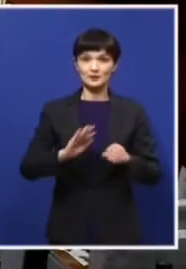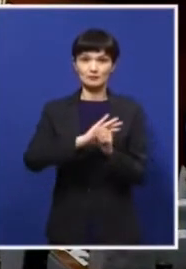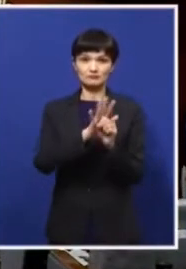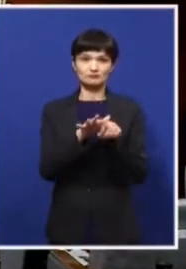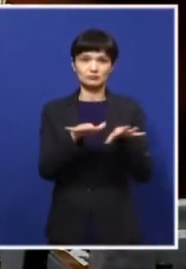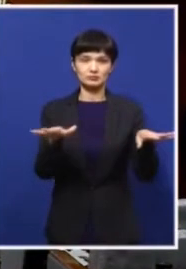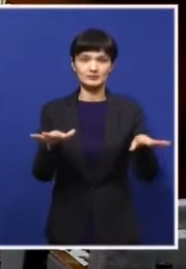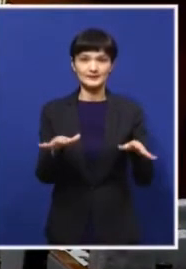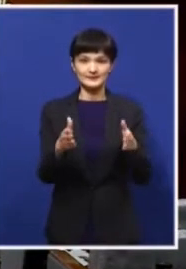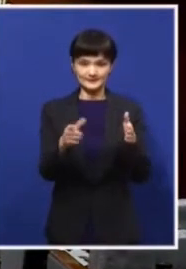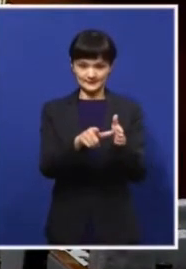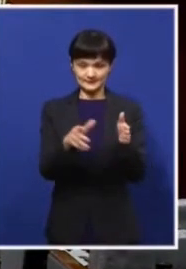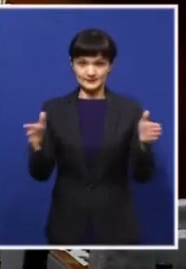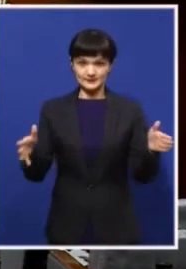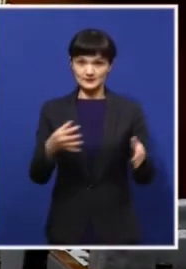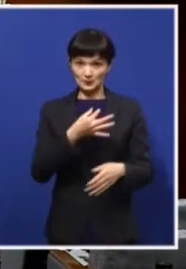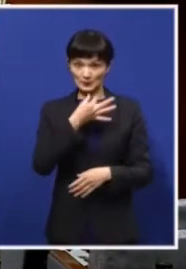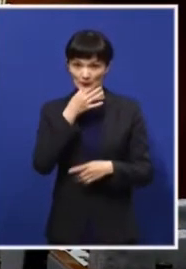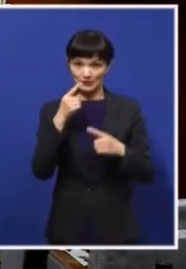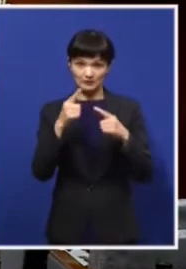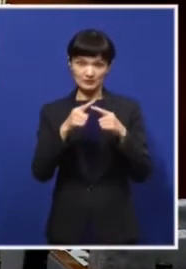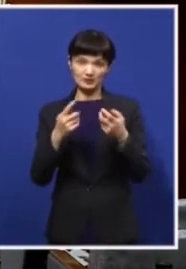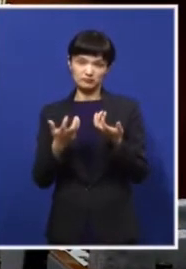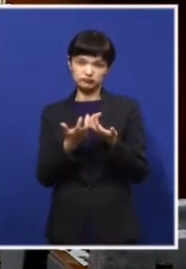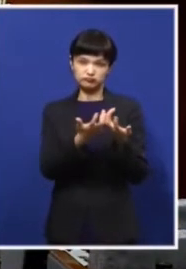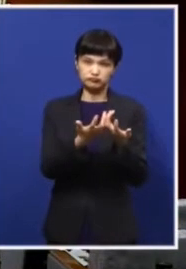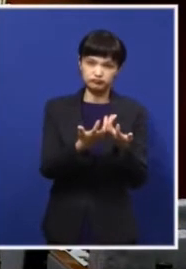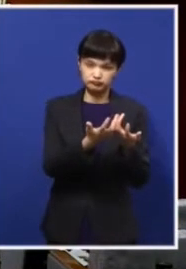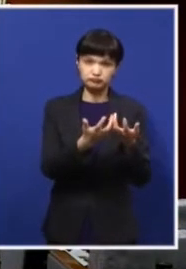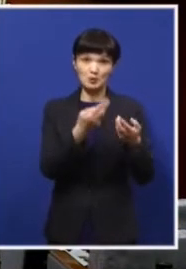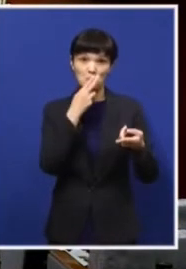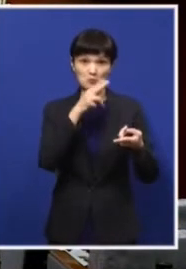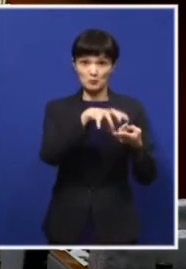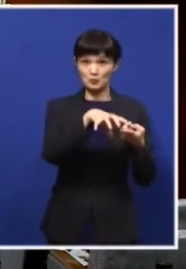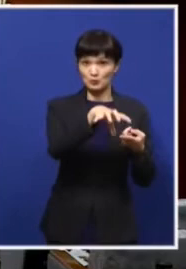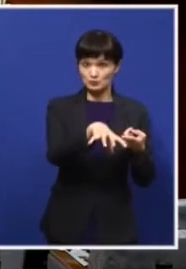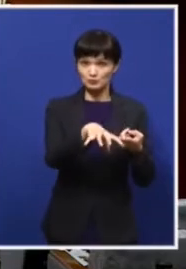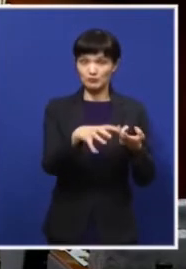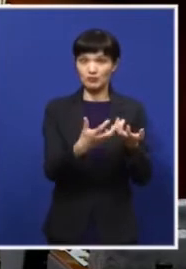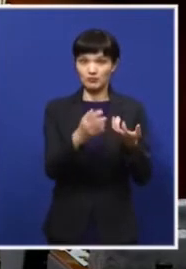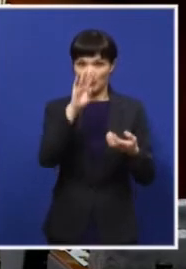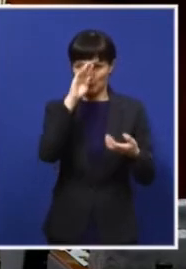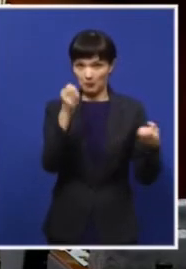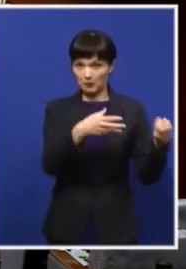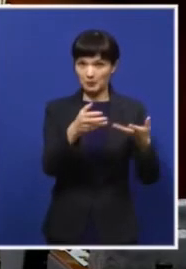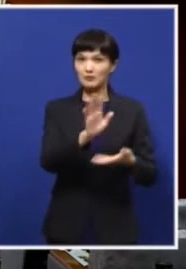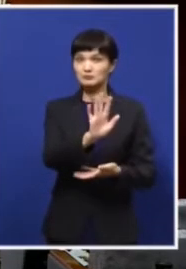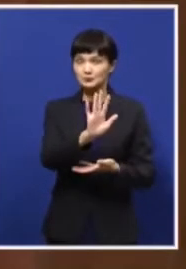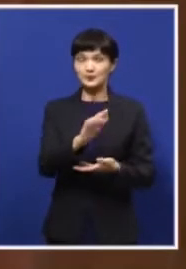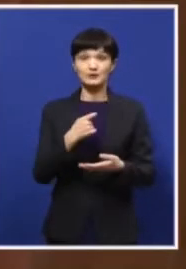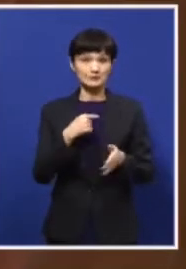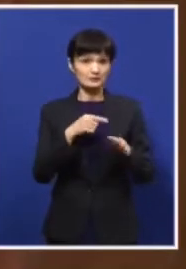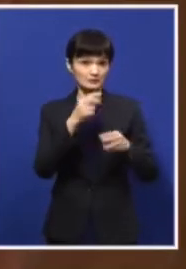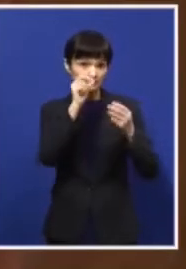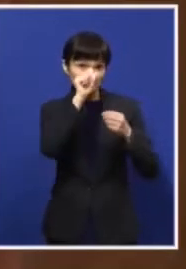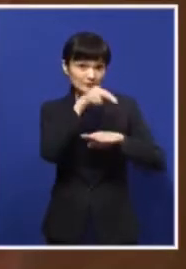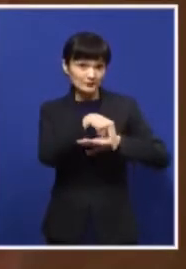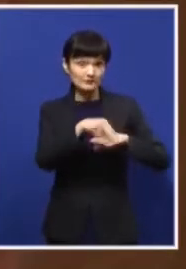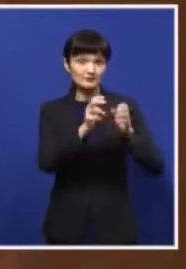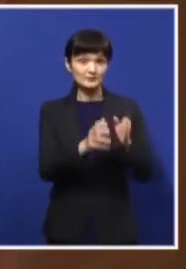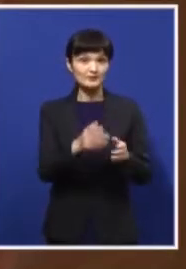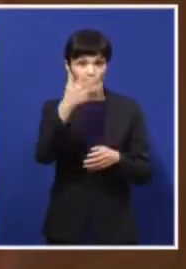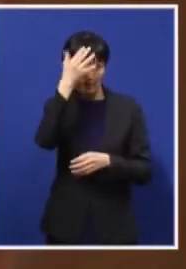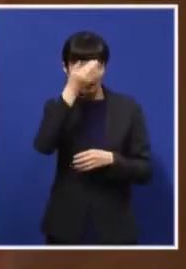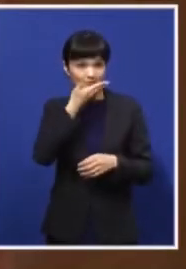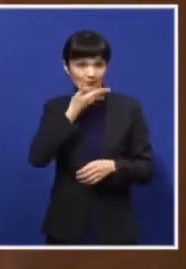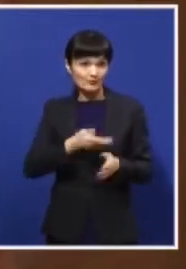很怕群聚啦，所以他们特别有为了这些长者设了那个电话的预约专线，听说他们100线左右，所以长